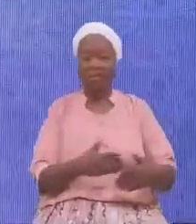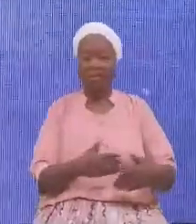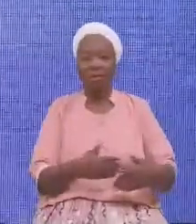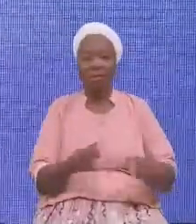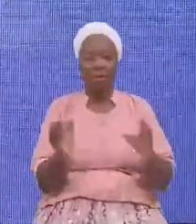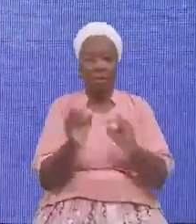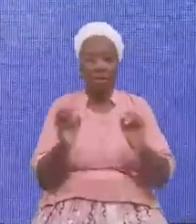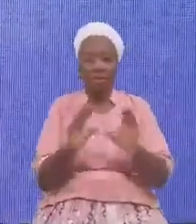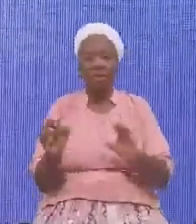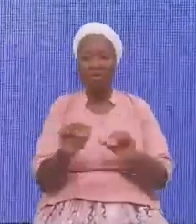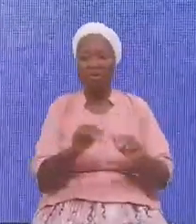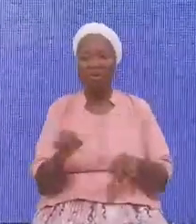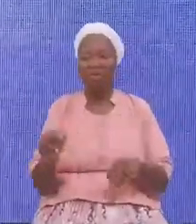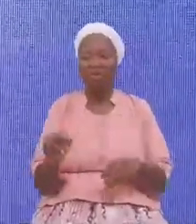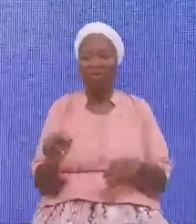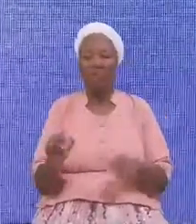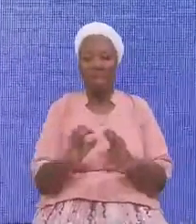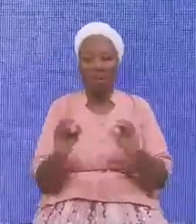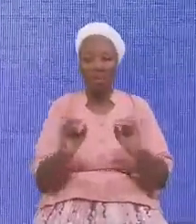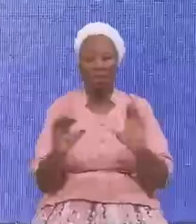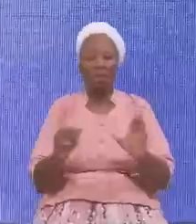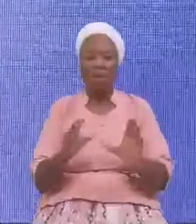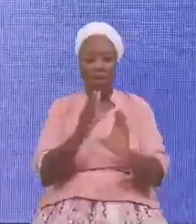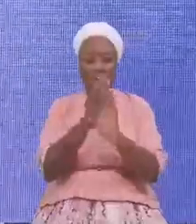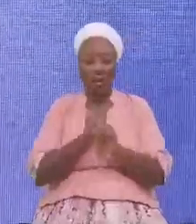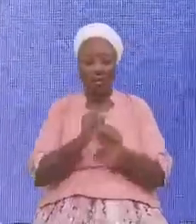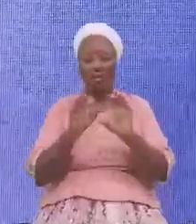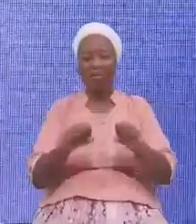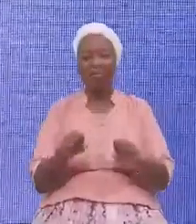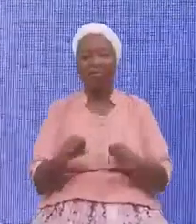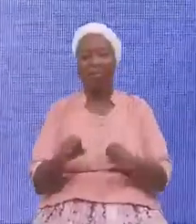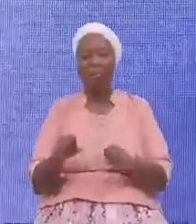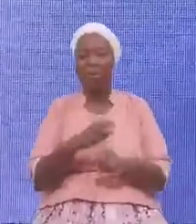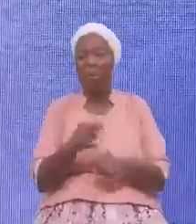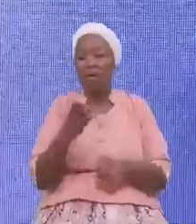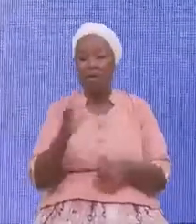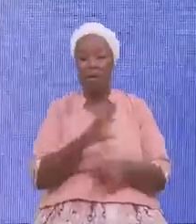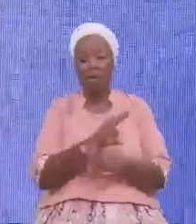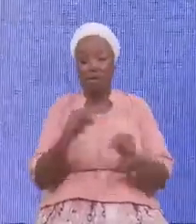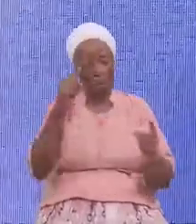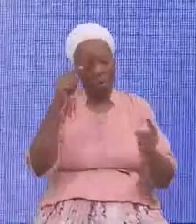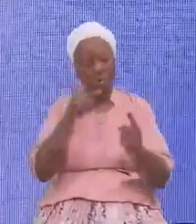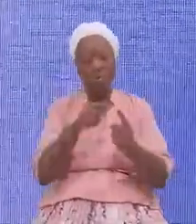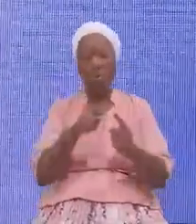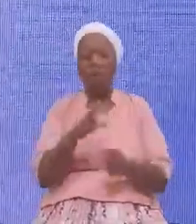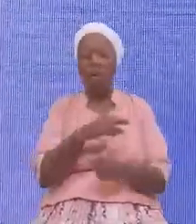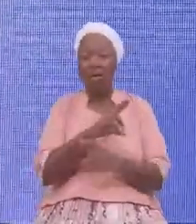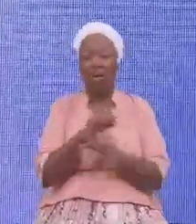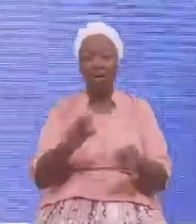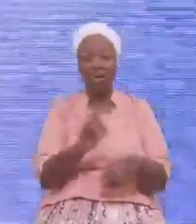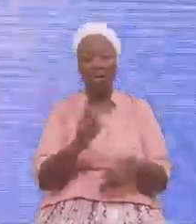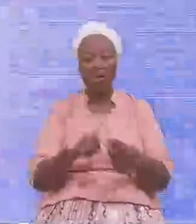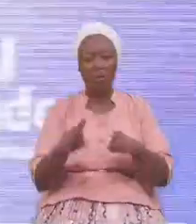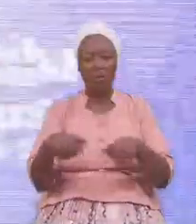rien. Ne réalisant rien. Et il n'y a pas d'objectif. Il n'y avait nulle part où il fallait